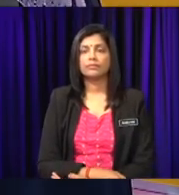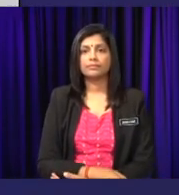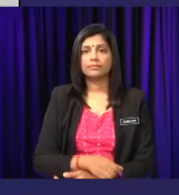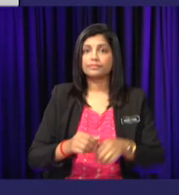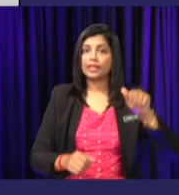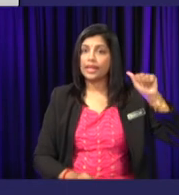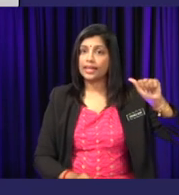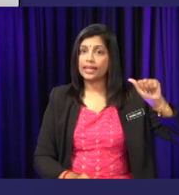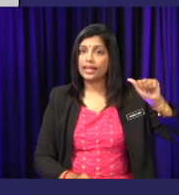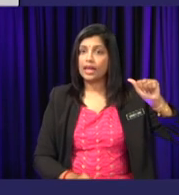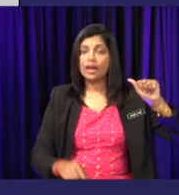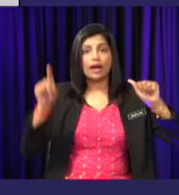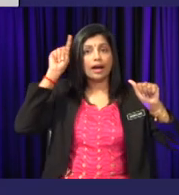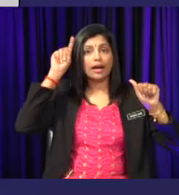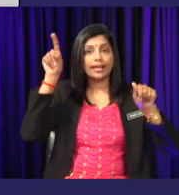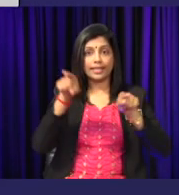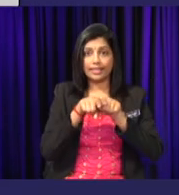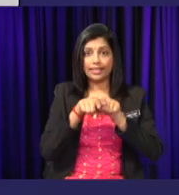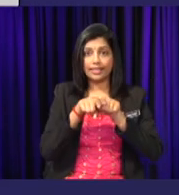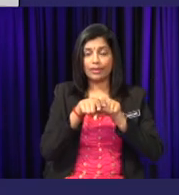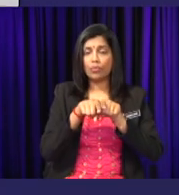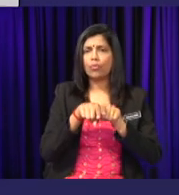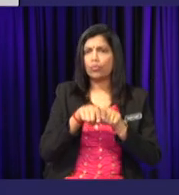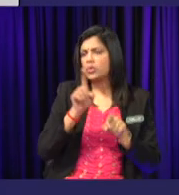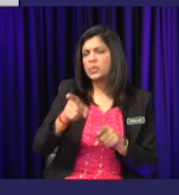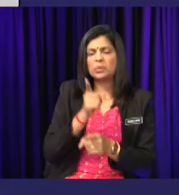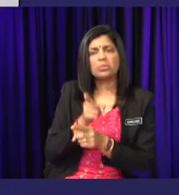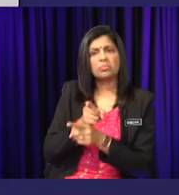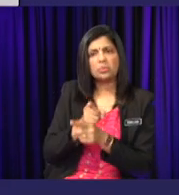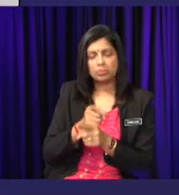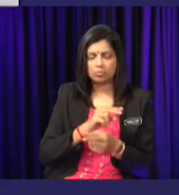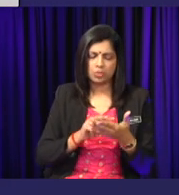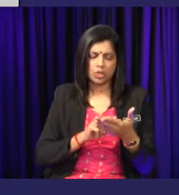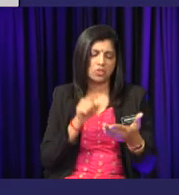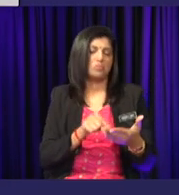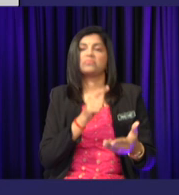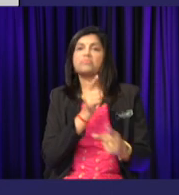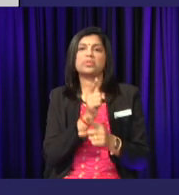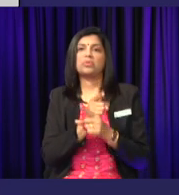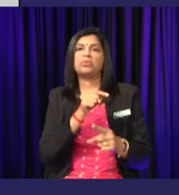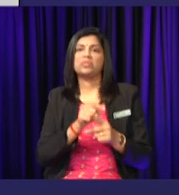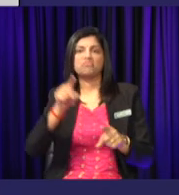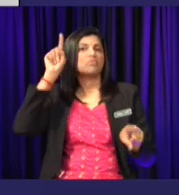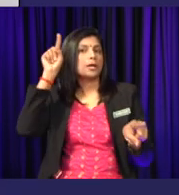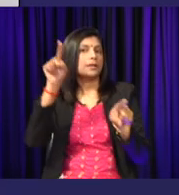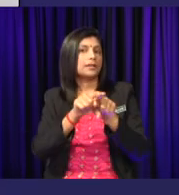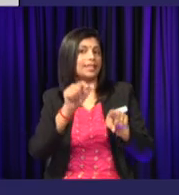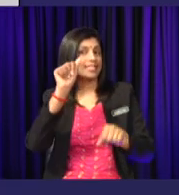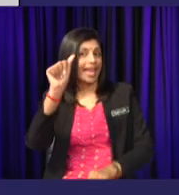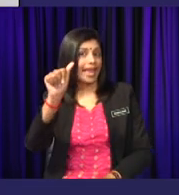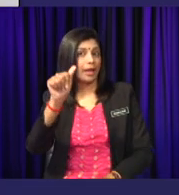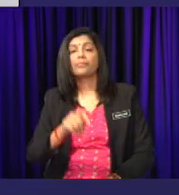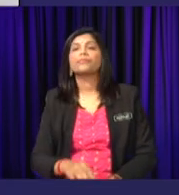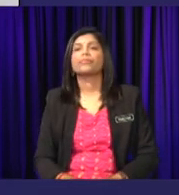yaitu agree Maksudnya kita bersetuju dengan apa yang kita baca itu oke yang kedua si